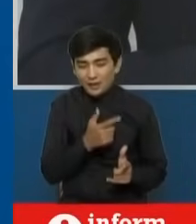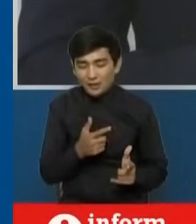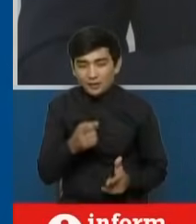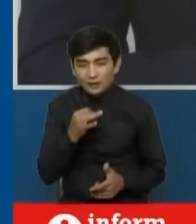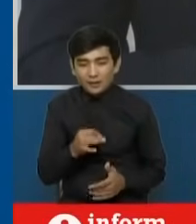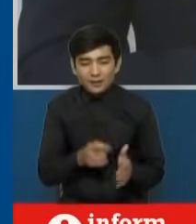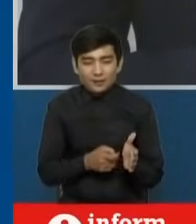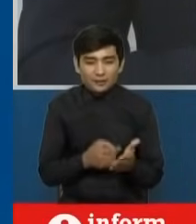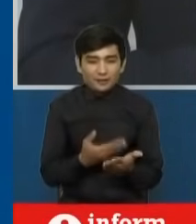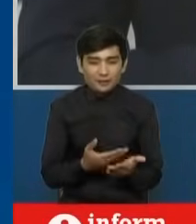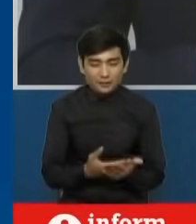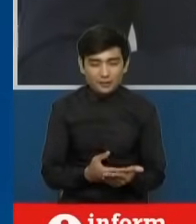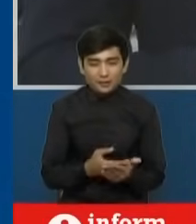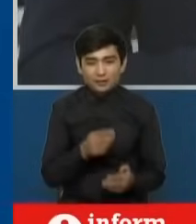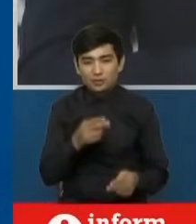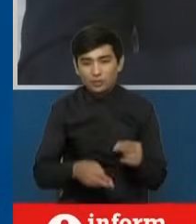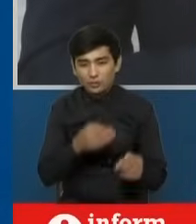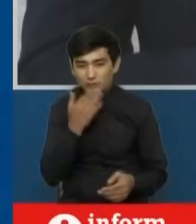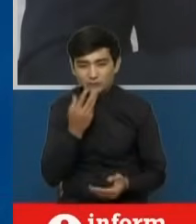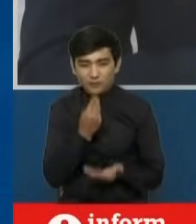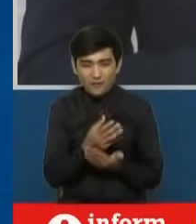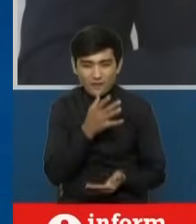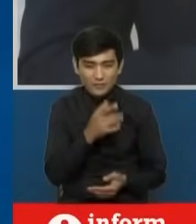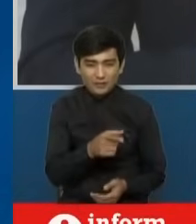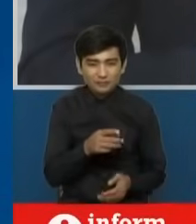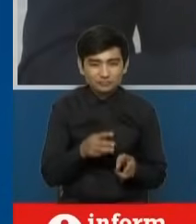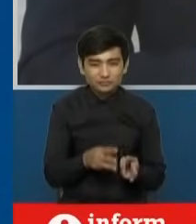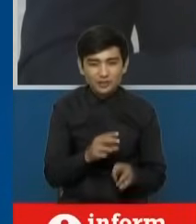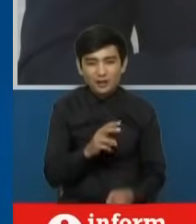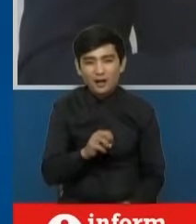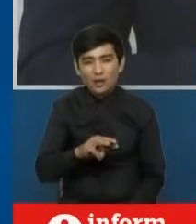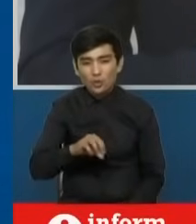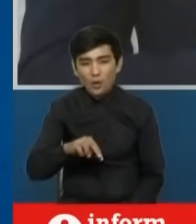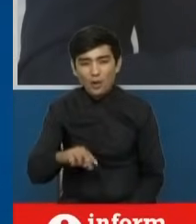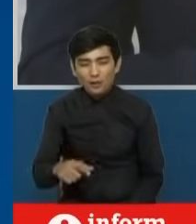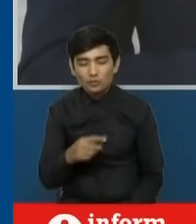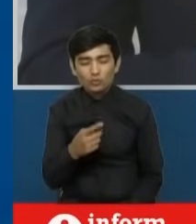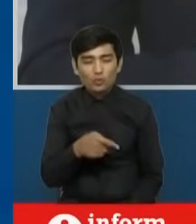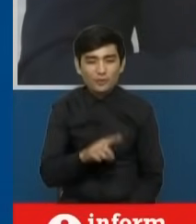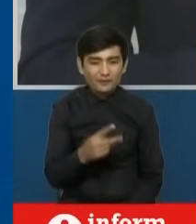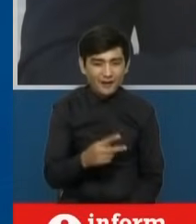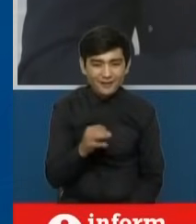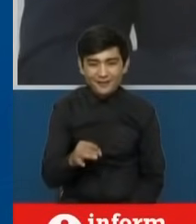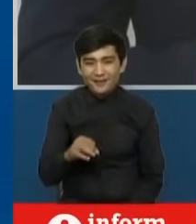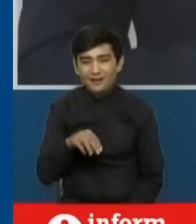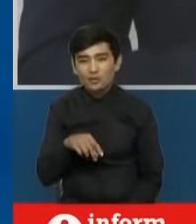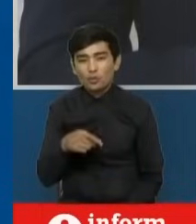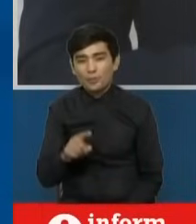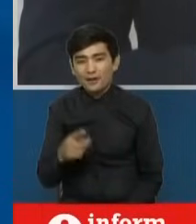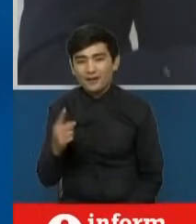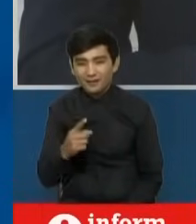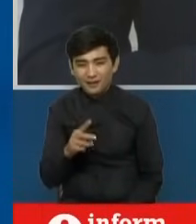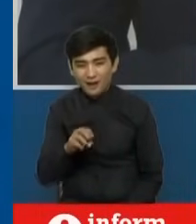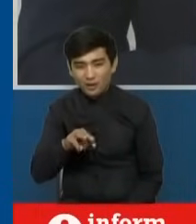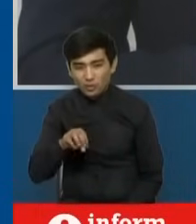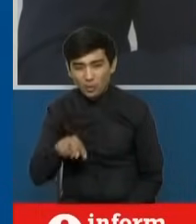Например, в Карагандинской области не завершен в срок ремонт котла номер 2 и даже не начата работа по котлу номер 1 на ТЭС-2. А в